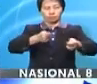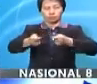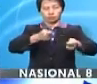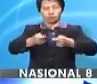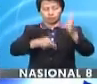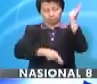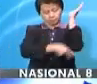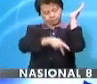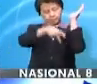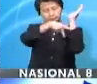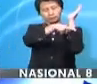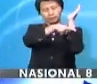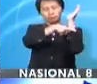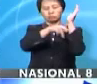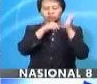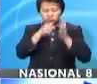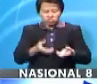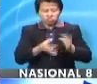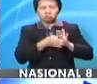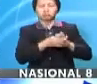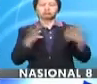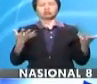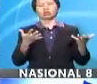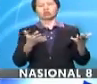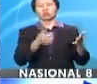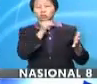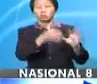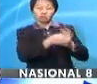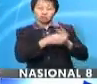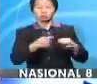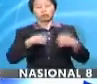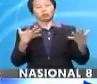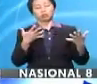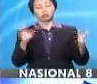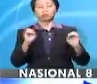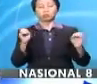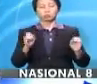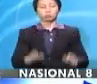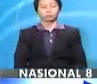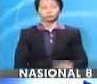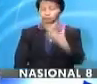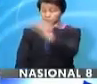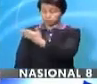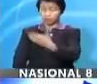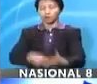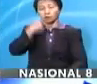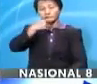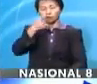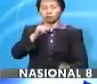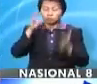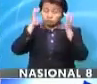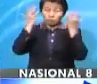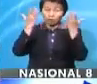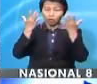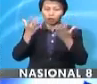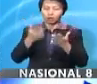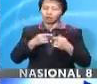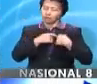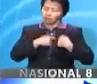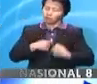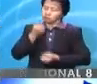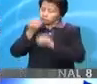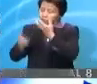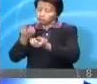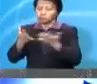pentadbiran parlimen tidak memberi kerjasama kepada saya dengan sepenuhnya. Beliau bagaimanapun mengakui tidak menyangka hasrat hatinya